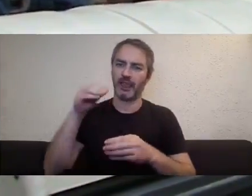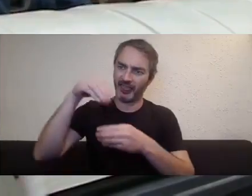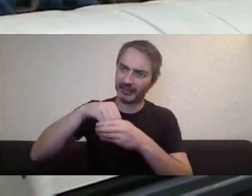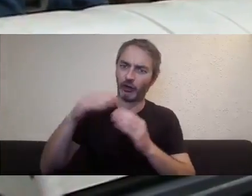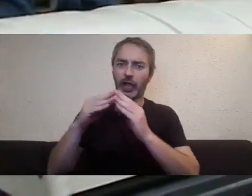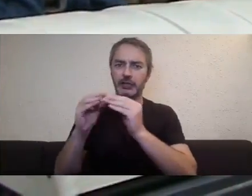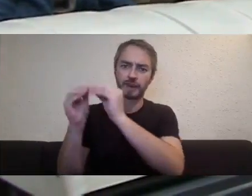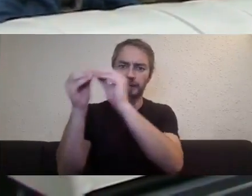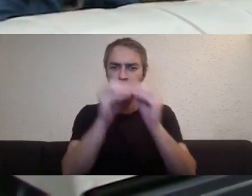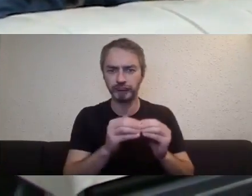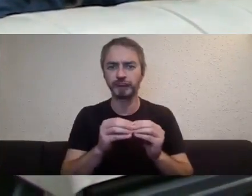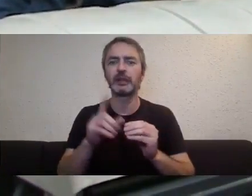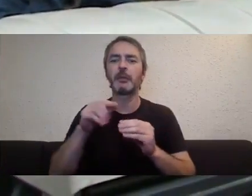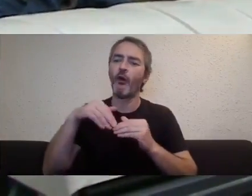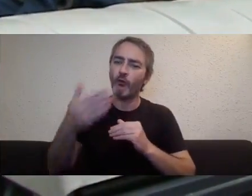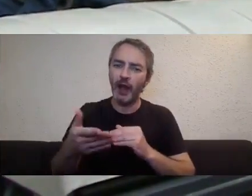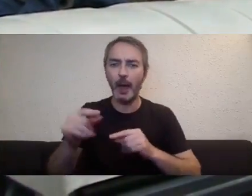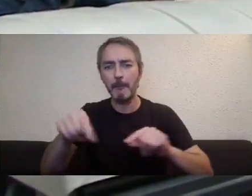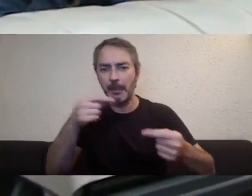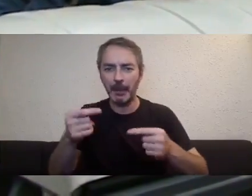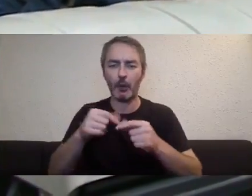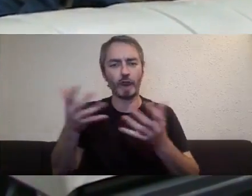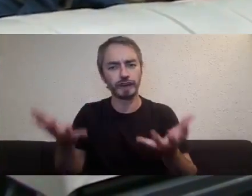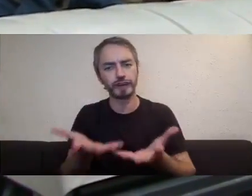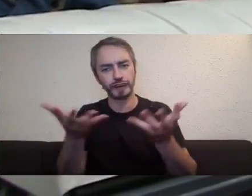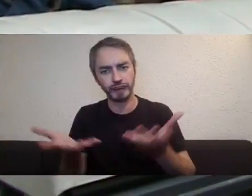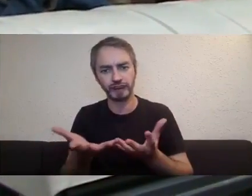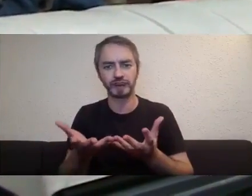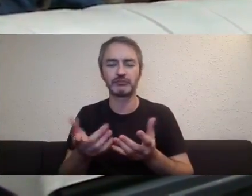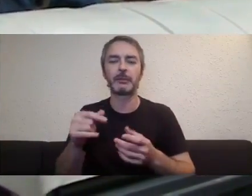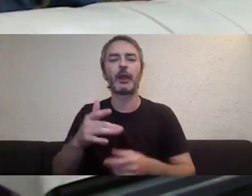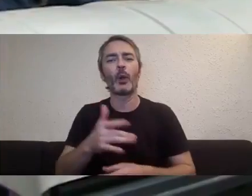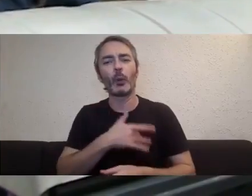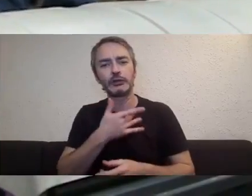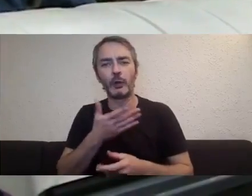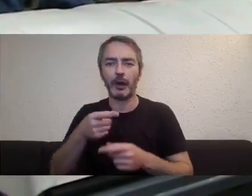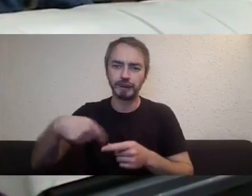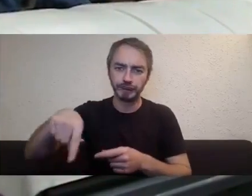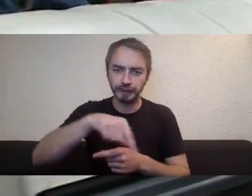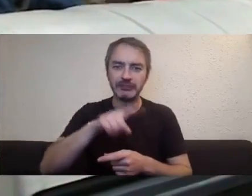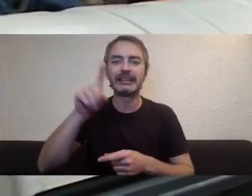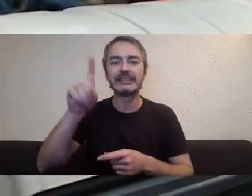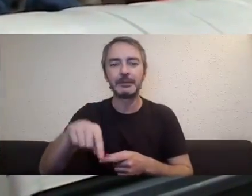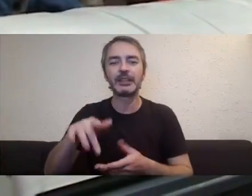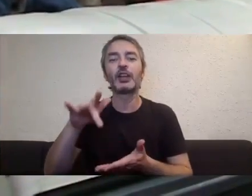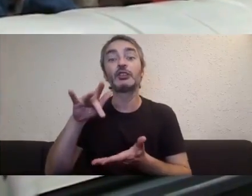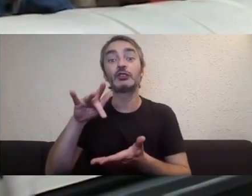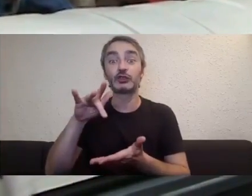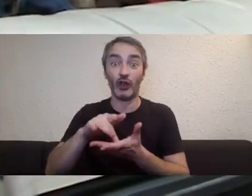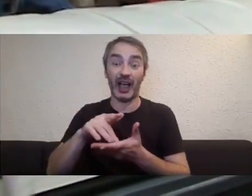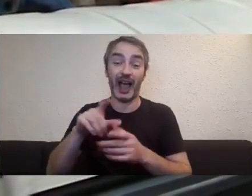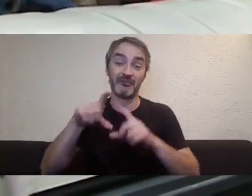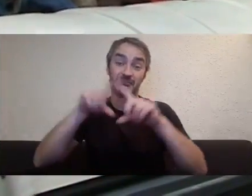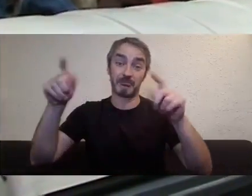veiés des de dintre el que es posava una casa, amb un pica-pic al carrer, on van assistir 50 veïns. A la campanya